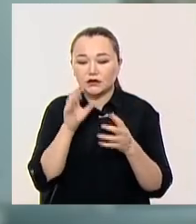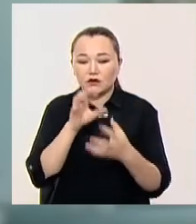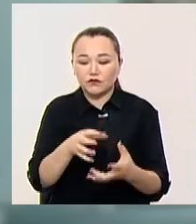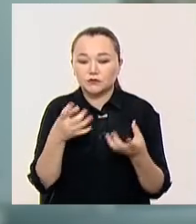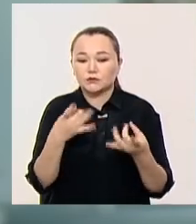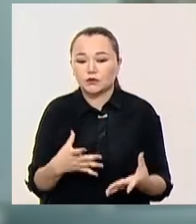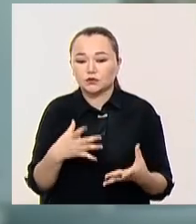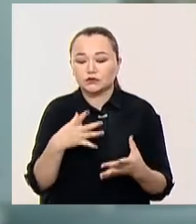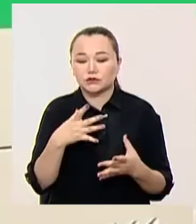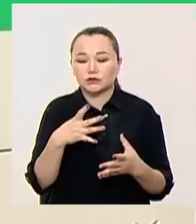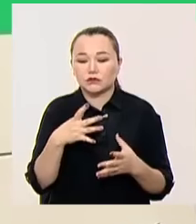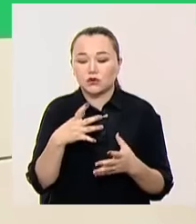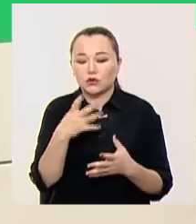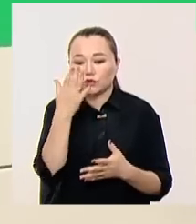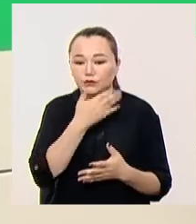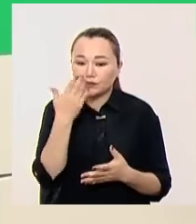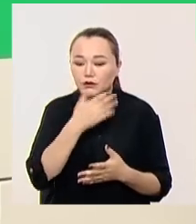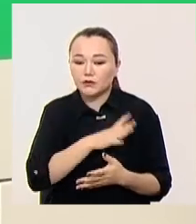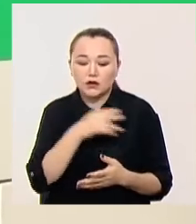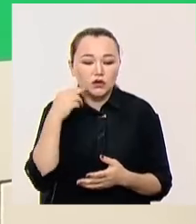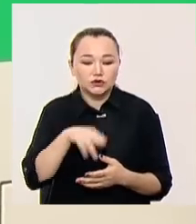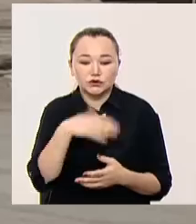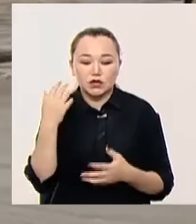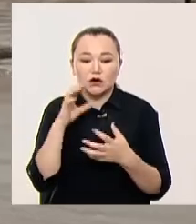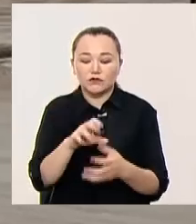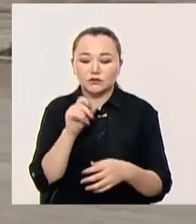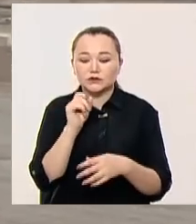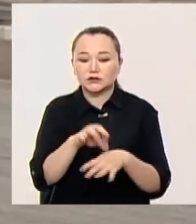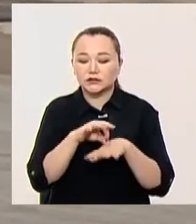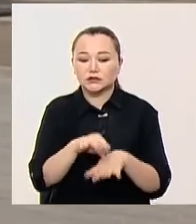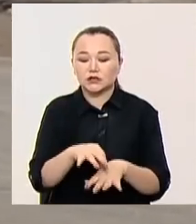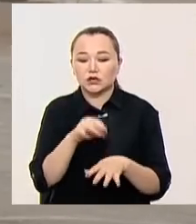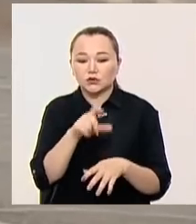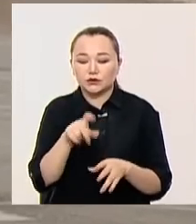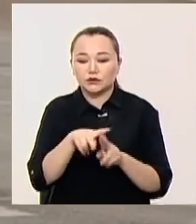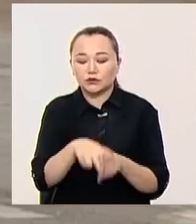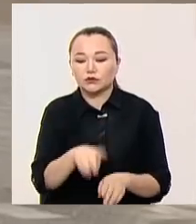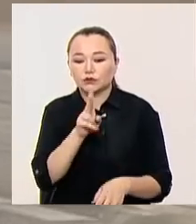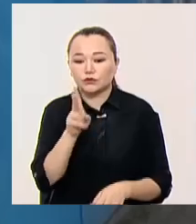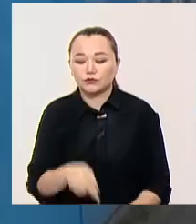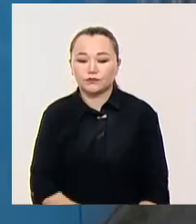просто придут в хлам. Сапасыз автобустарды ал деп тасмалдаушыларды мәжбүрлеген ким?